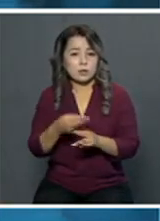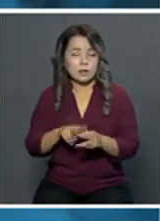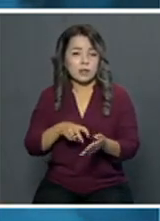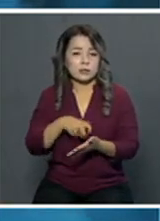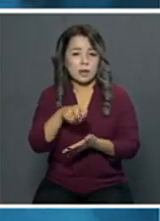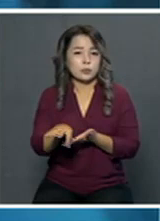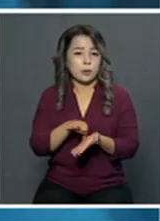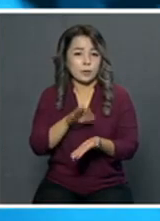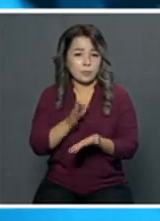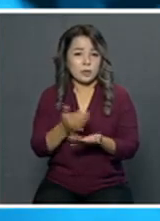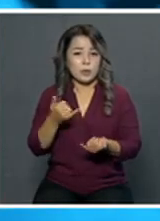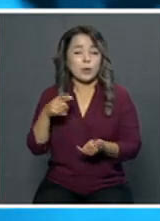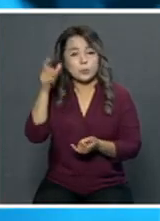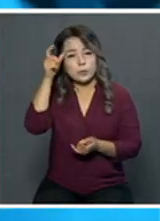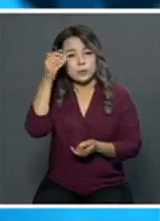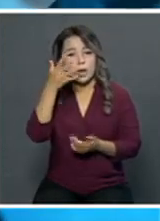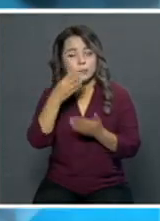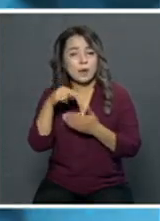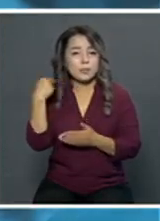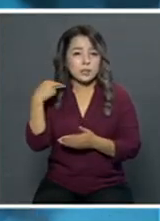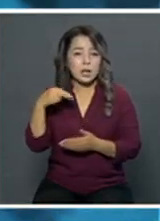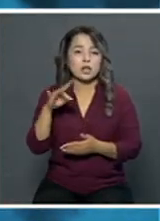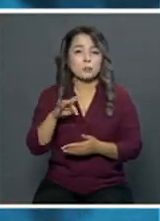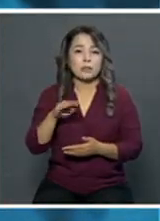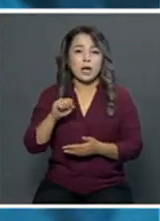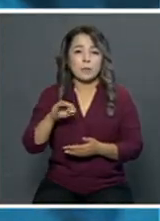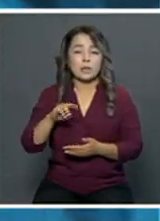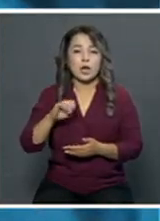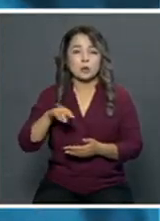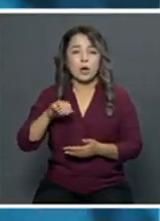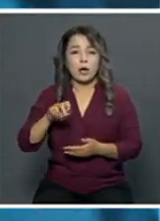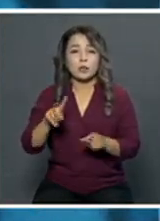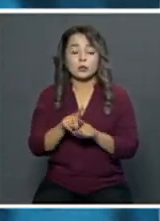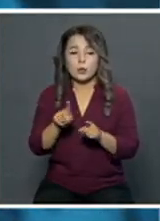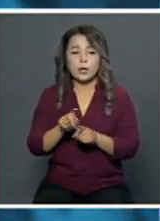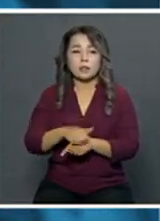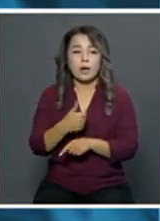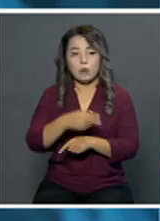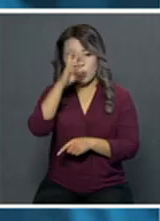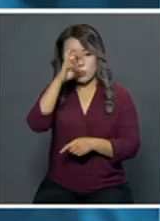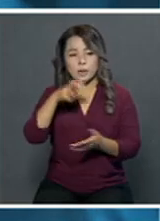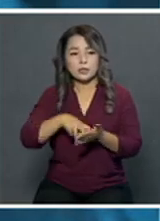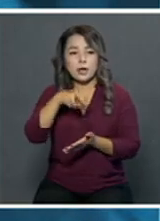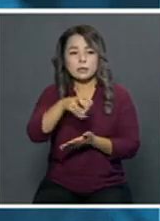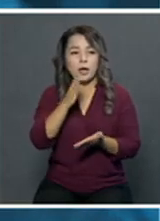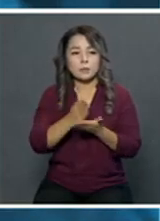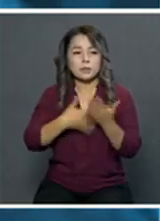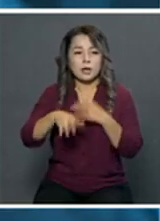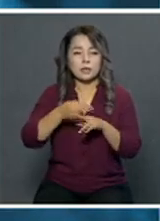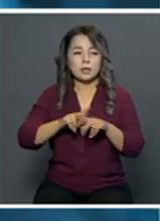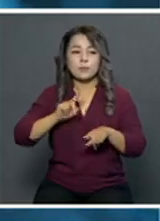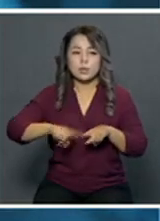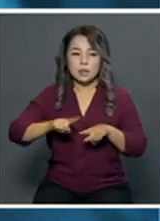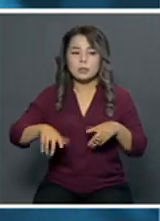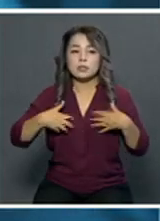жеделхатта. Сондай-ақ Түркия президенті Режеп Тайып Ердоған елбасына жеделхат жолдап, өзінің және барша түрік халқының атынан тезірек